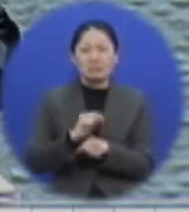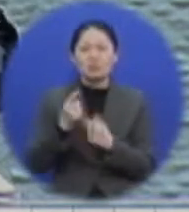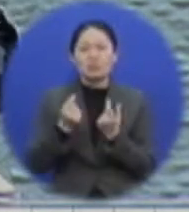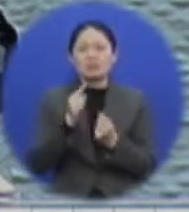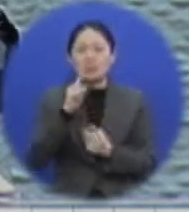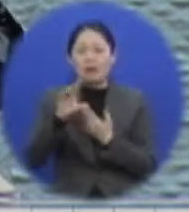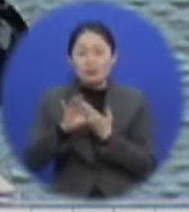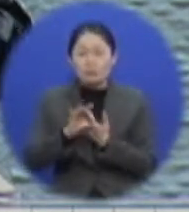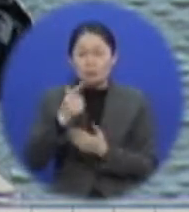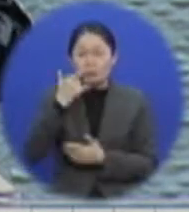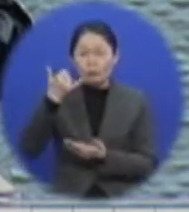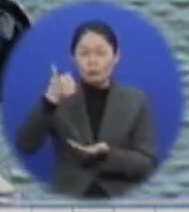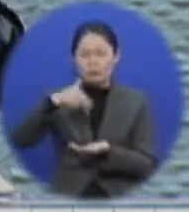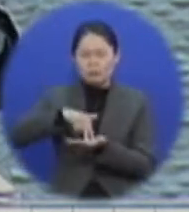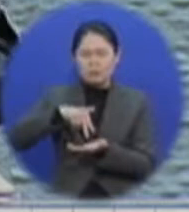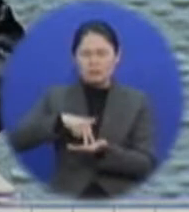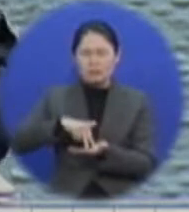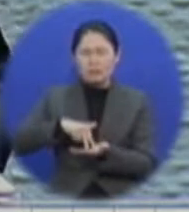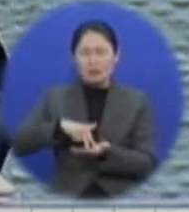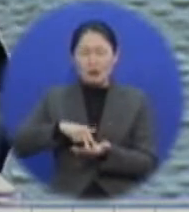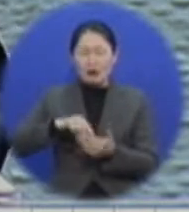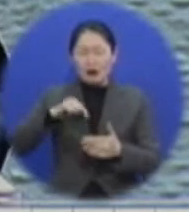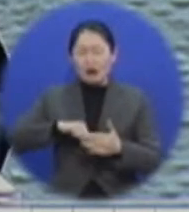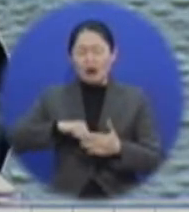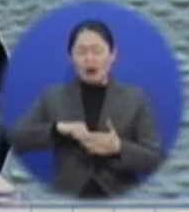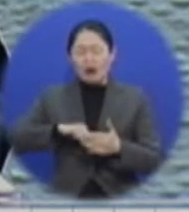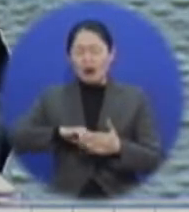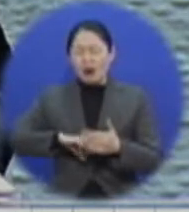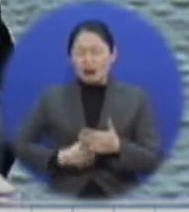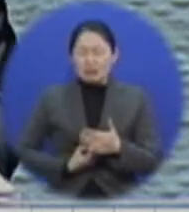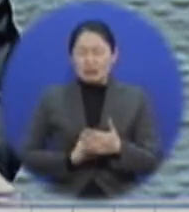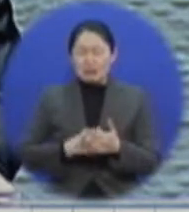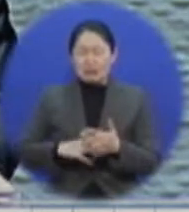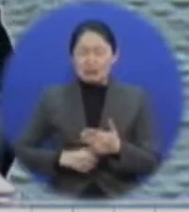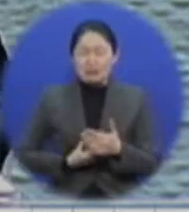그러면 그 부모는 정말 속이 뒤집어지는 거죠